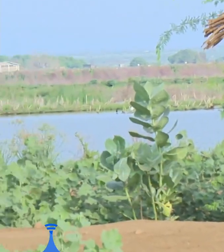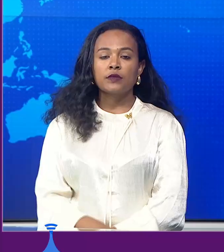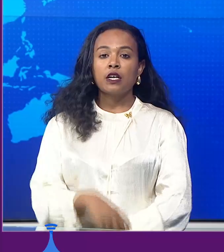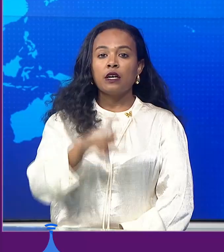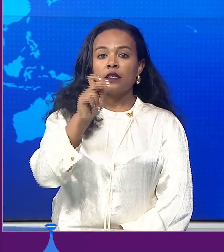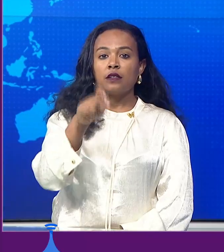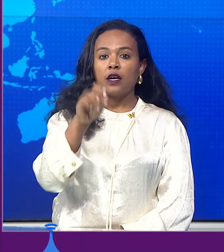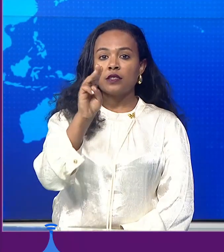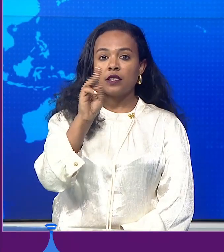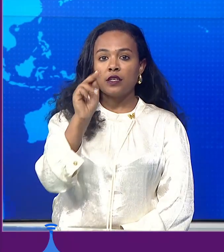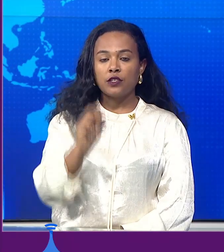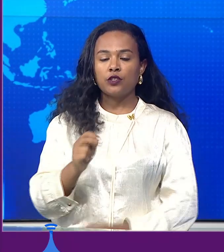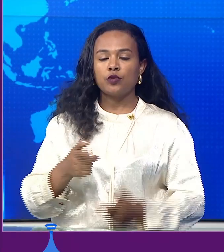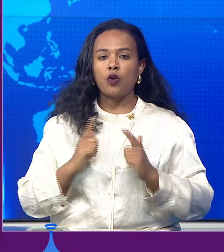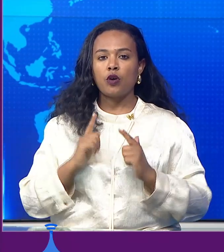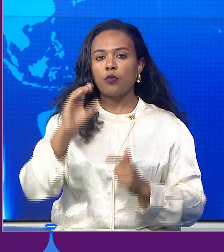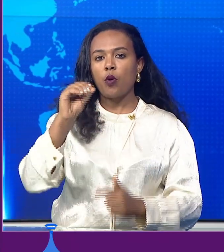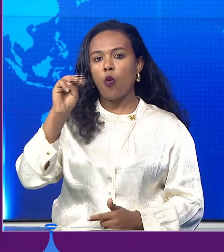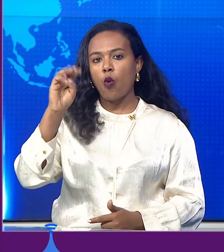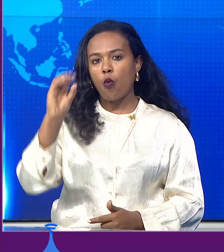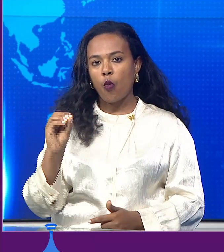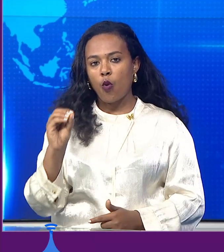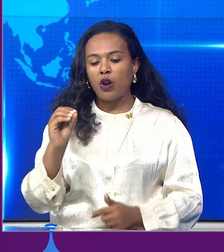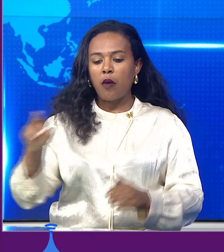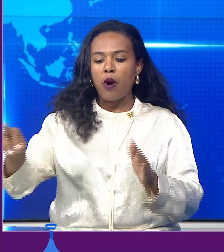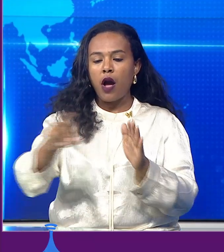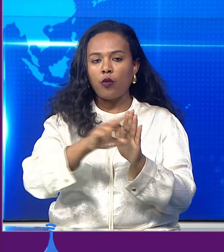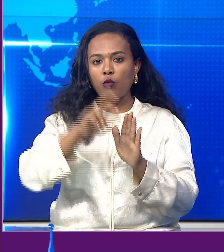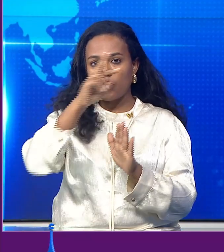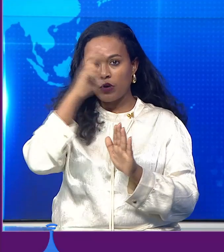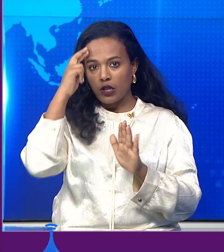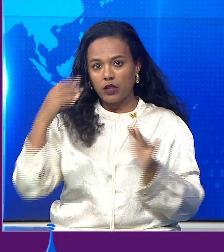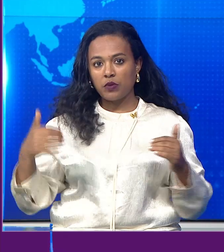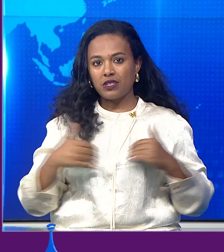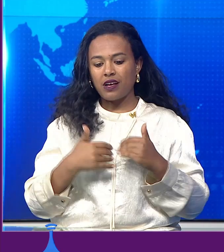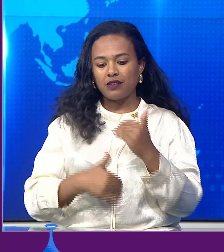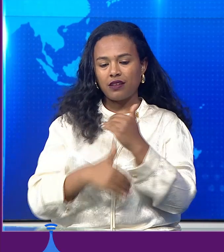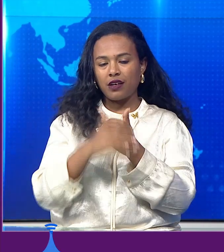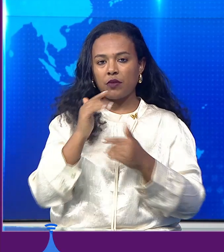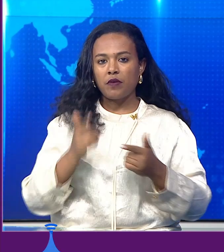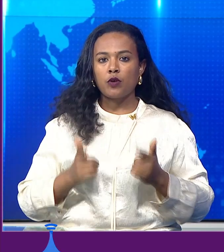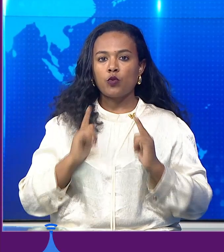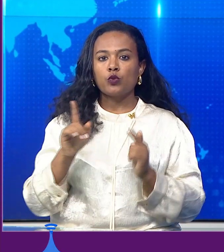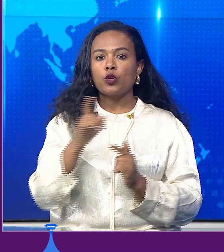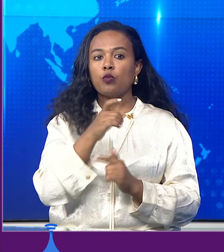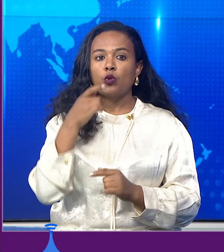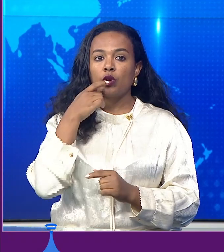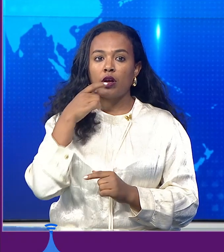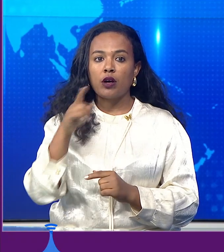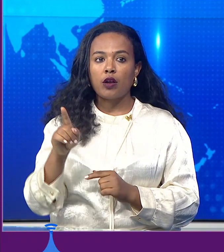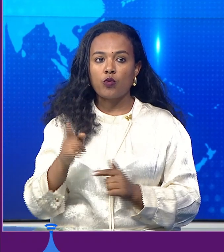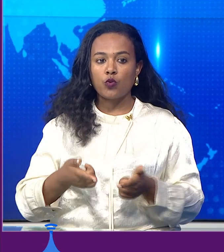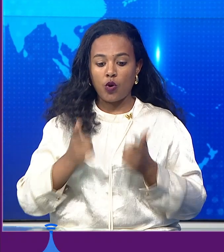የዳሰነች ወረዳ ነዋሪዎች በኦሞ ወንዝና በቱርካና ሐይቅ ምክንያት በስጋት የተከበበ ኑሮን እየመሩ ስለመሆኑ ይናገራሉ።